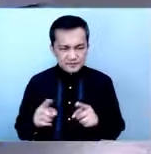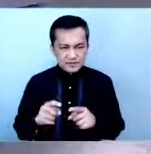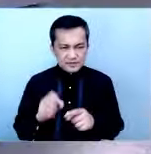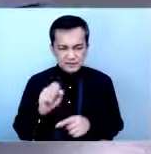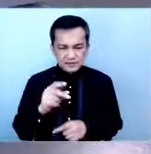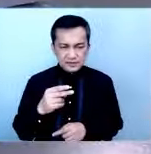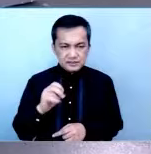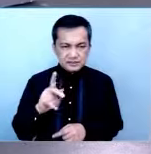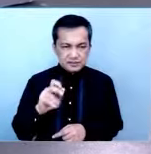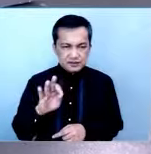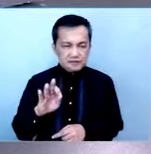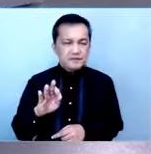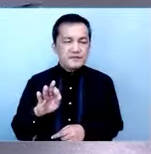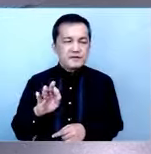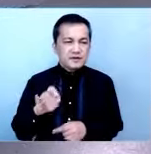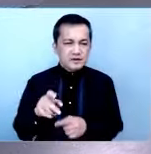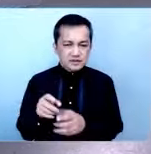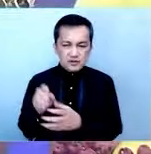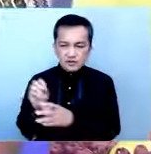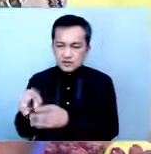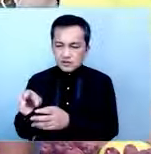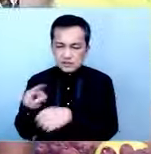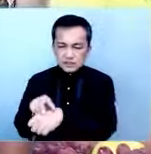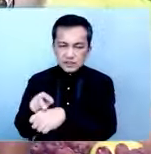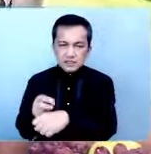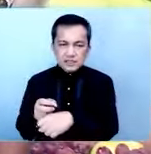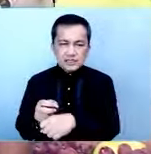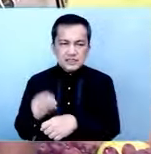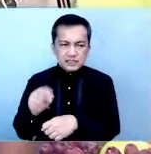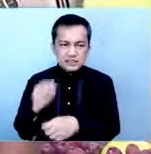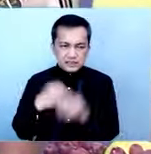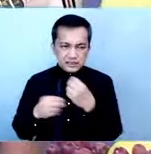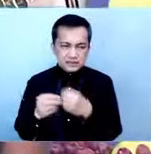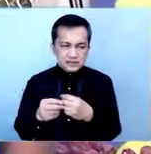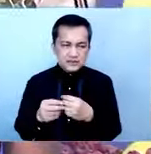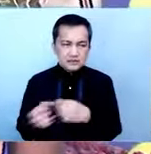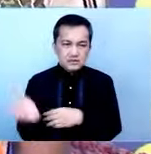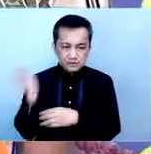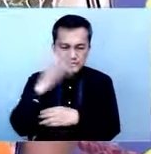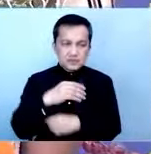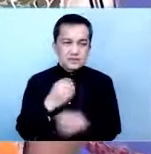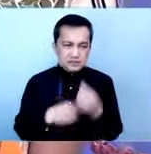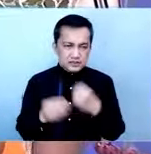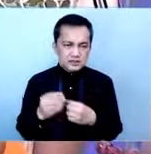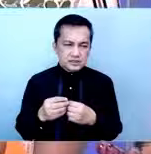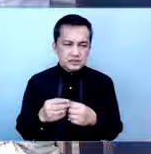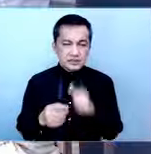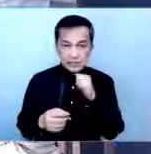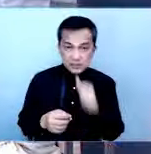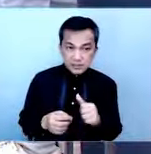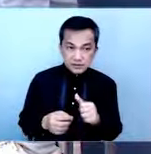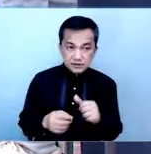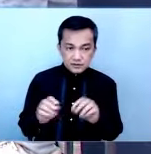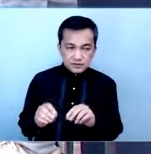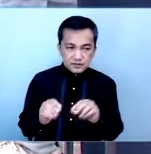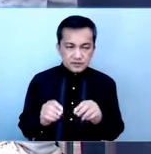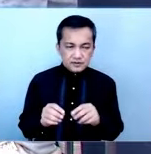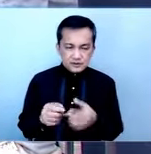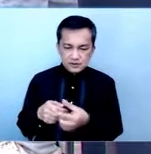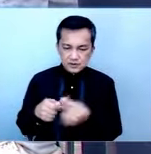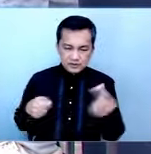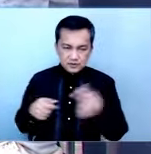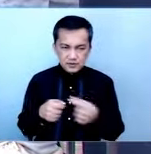agad kapag purely fruits lang? Pag purely fruits po, should be consumed within the day. If not consumed within the day, remove it in the stick, put it in the